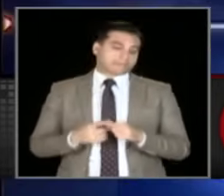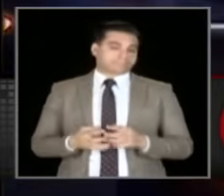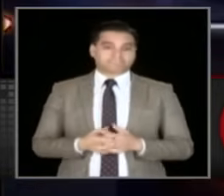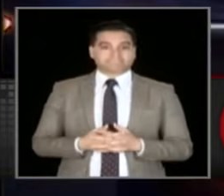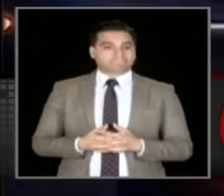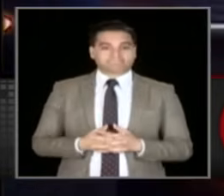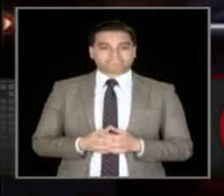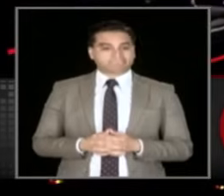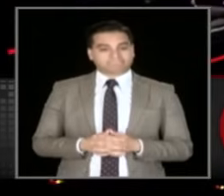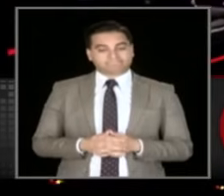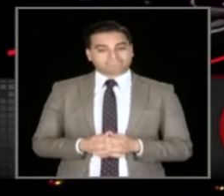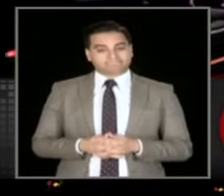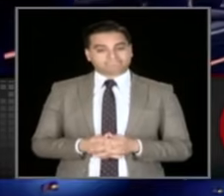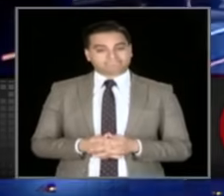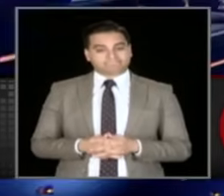إجابة خاطئة.